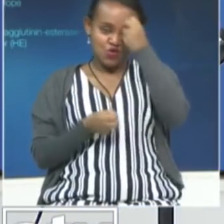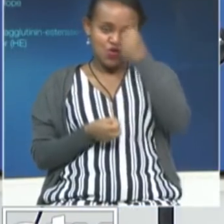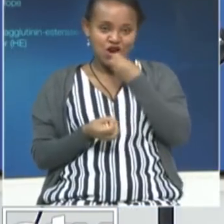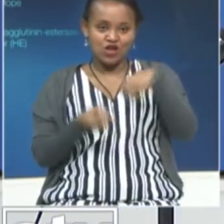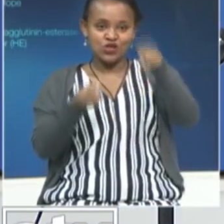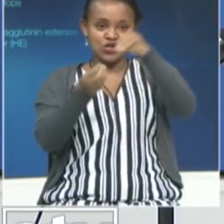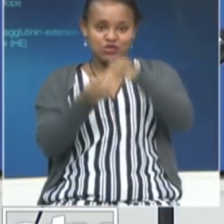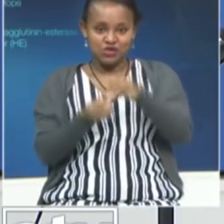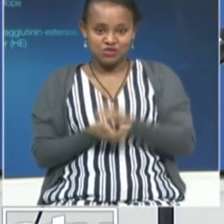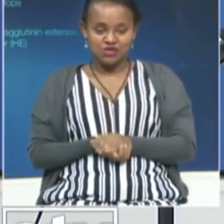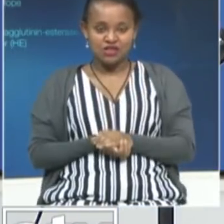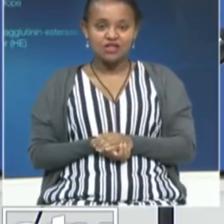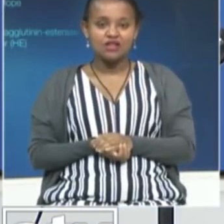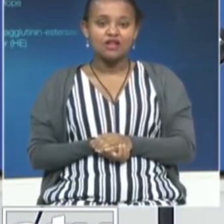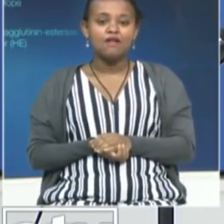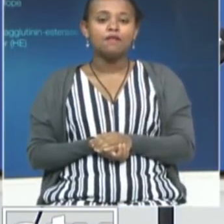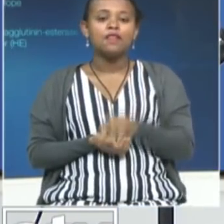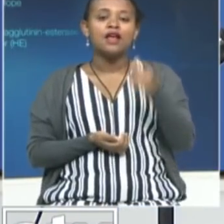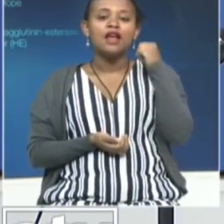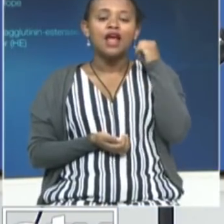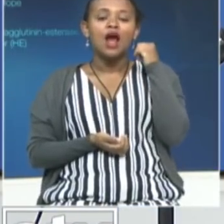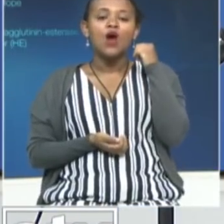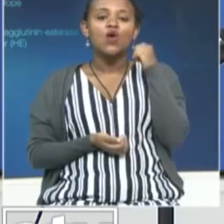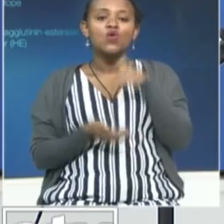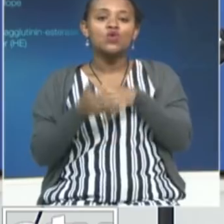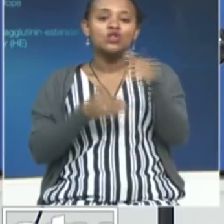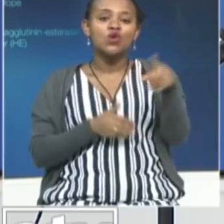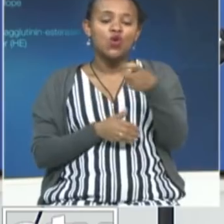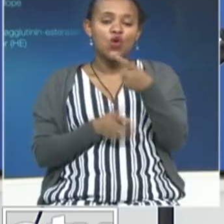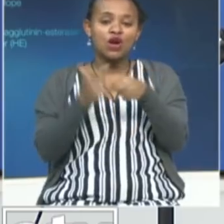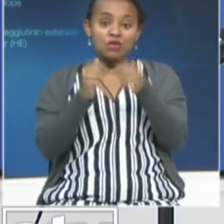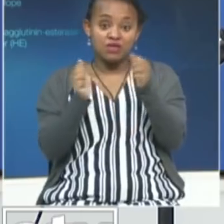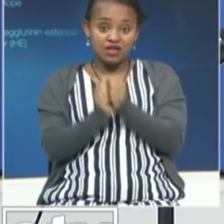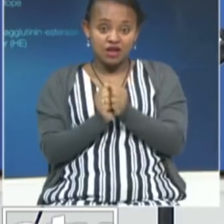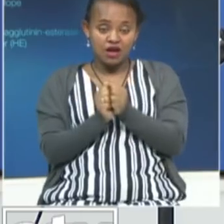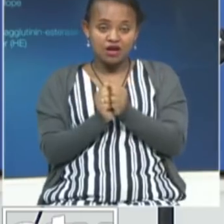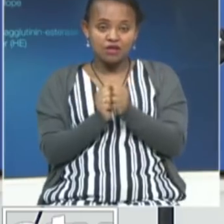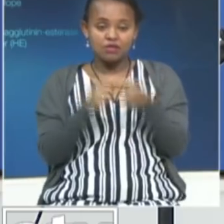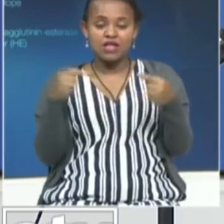ጭምር የተላለፈ ነው። ሌላው ይሄ ውጪ ውሎ ከመምጣት ጋር በተያያዘ